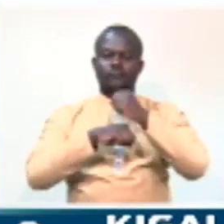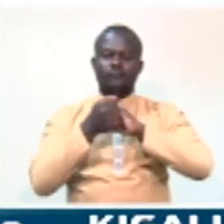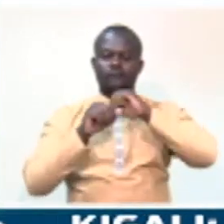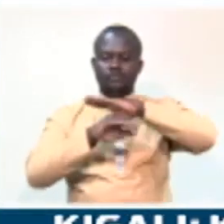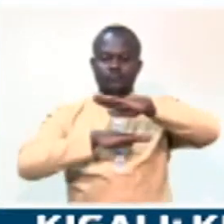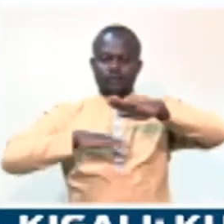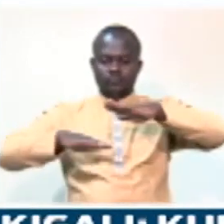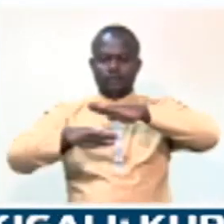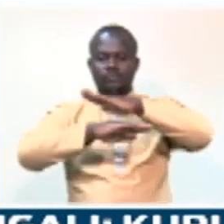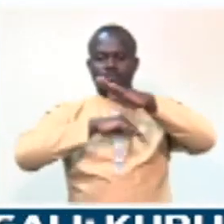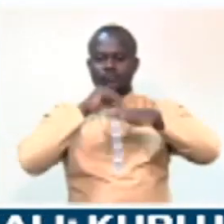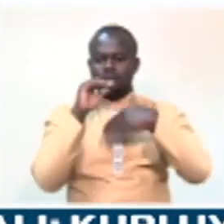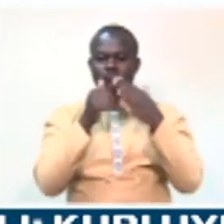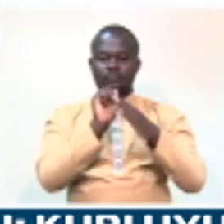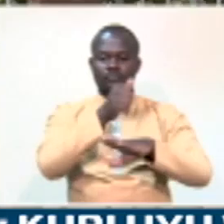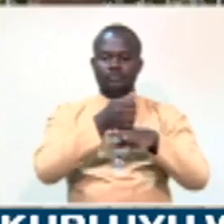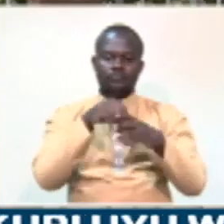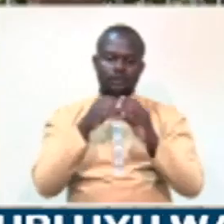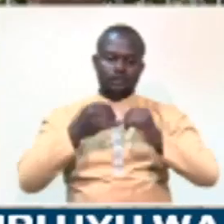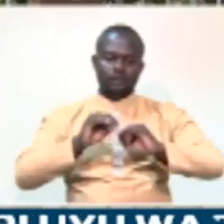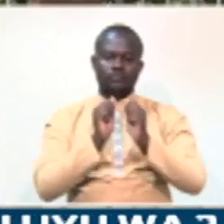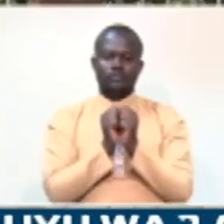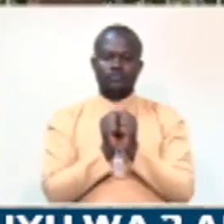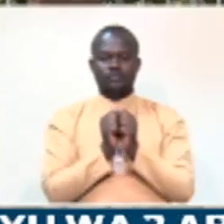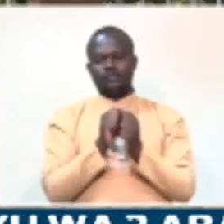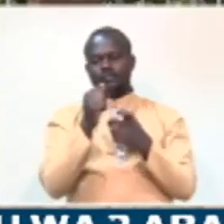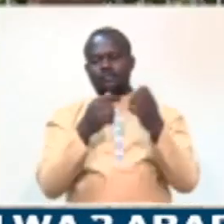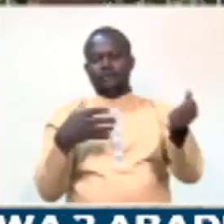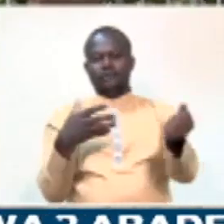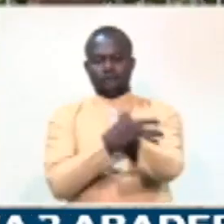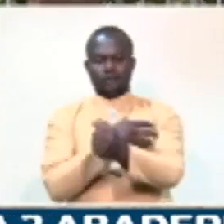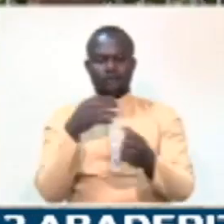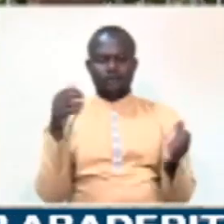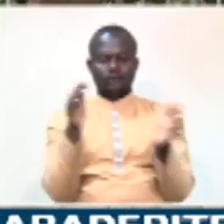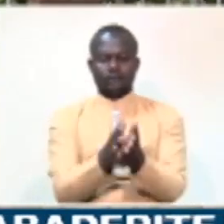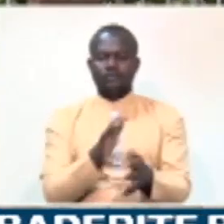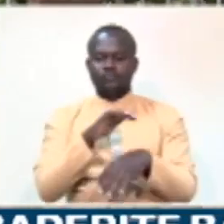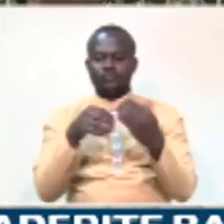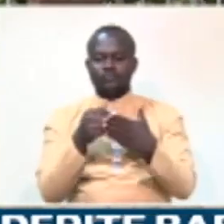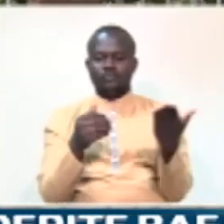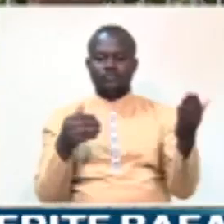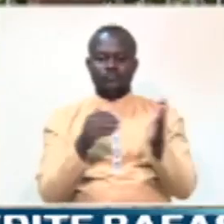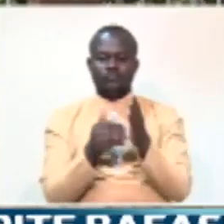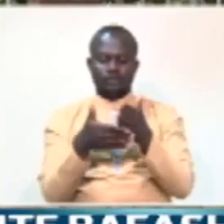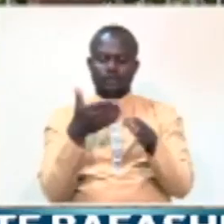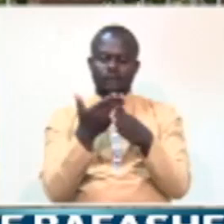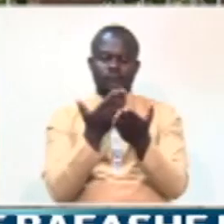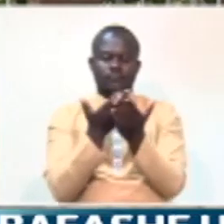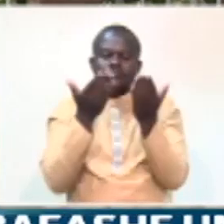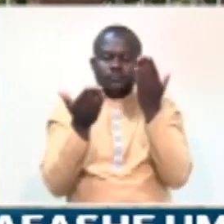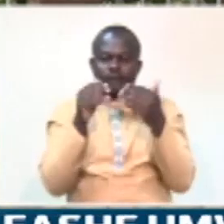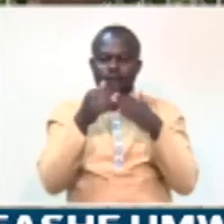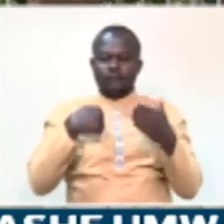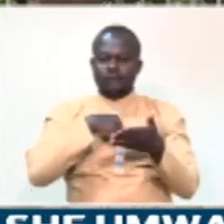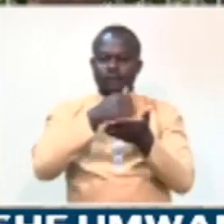remezo bitarashyirwa mu bikorwa neza. Urubyiruko n'imbaraga z'igihugu kandi zubaka, bisaba ngo byibura bajye